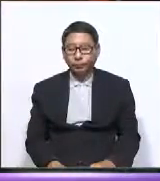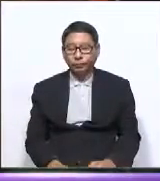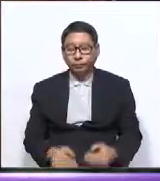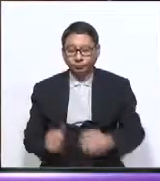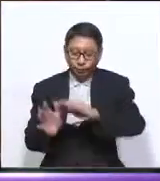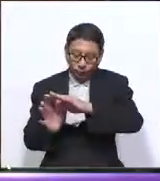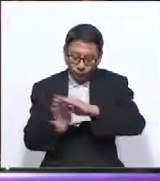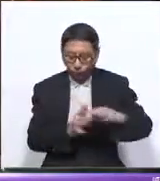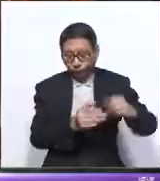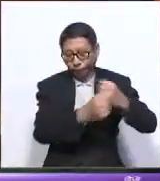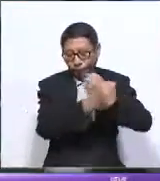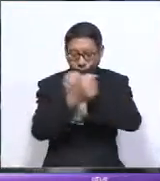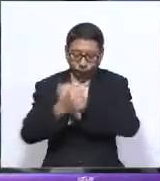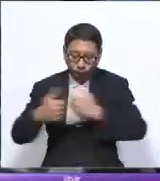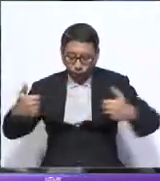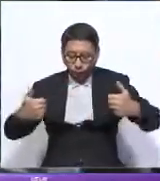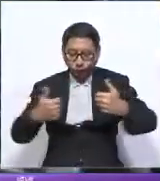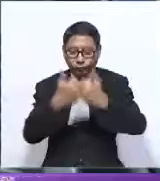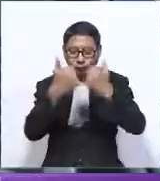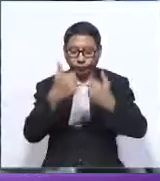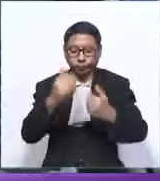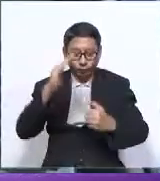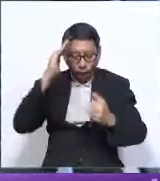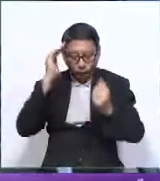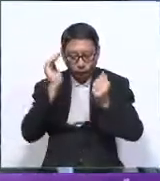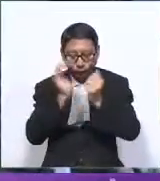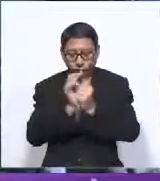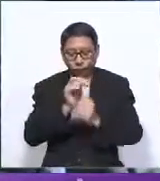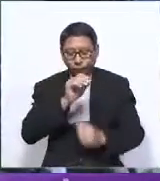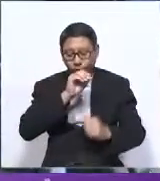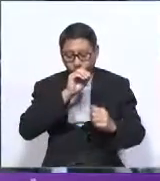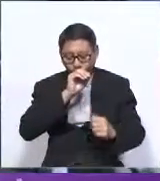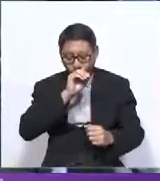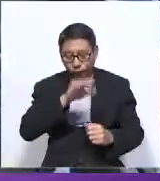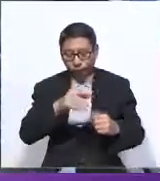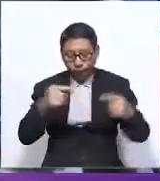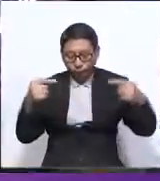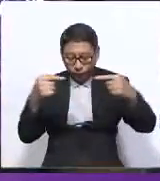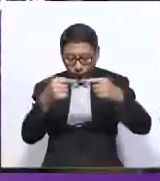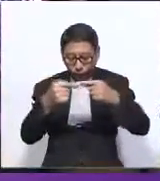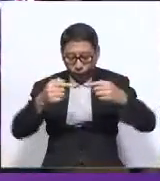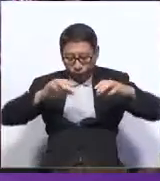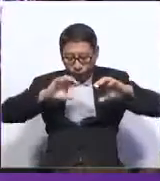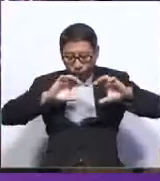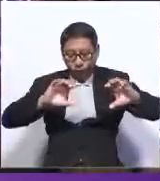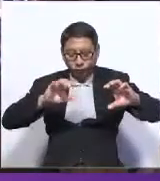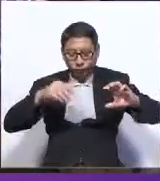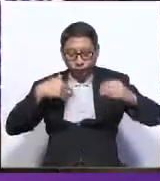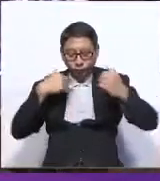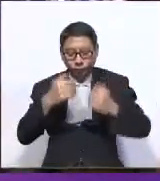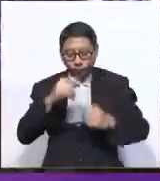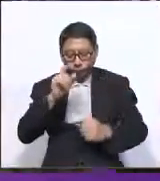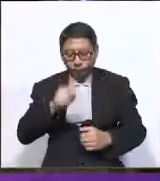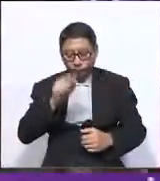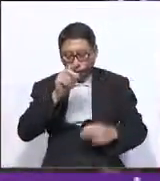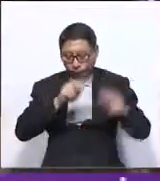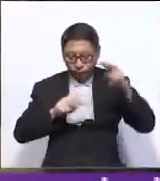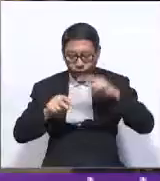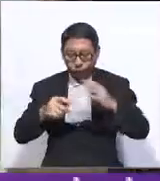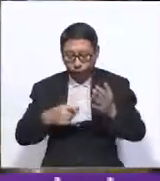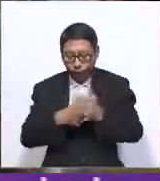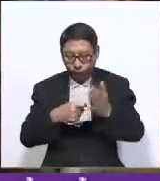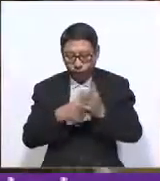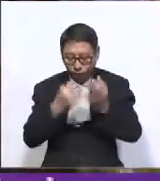สำหรับมาตรการป้องกันอุบัติเหตุนะคะทางตำรวจเขาก็เน้นย้ำคือตรงกันกับในส่วนของรัฐบาลนะคะว่าจะต้องดูเรื่อง